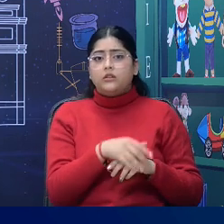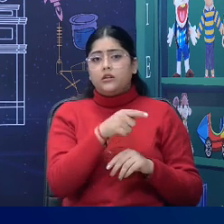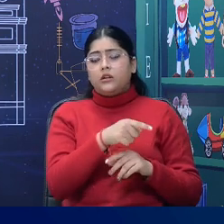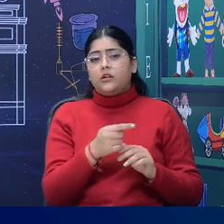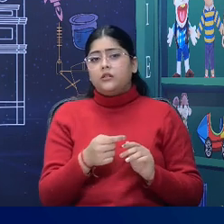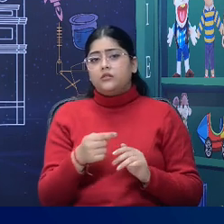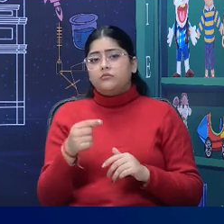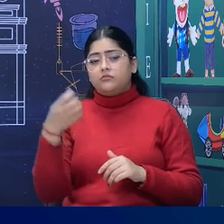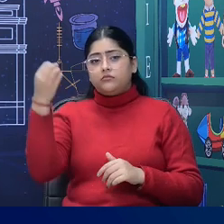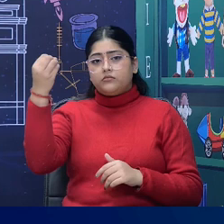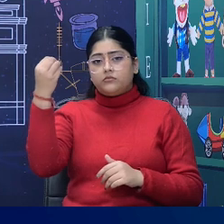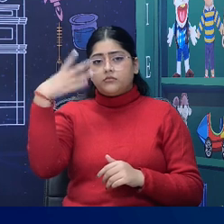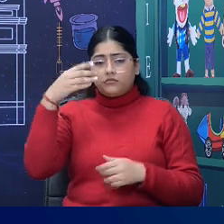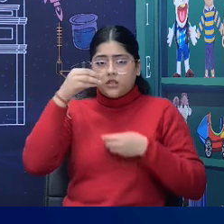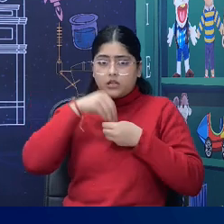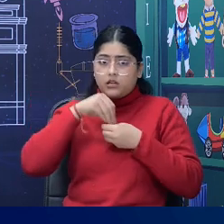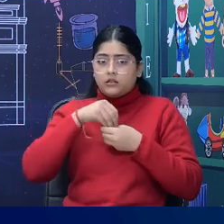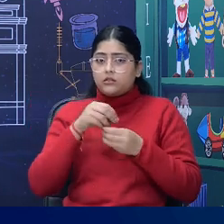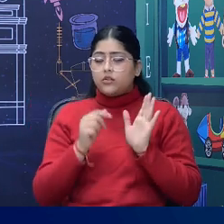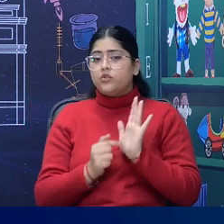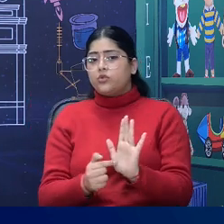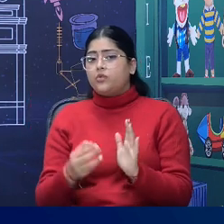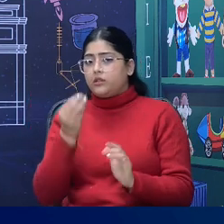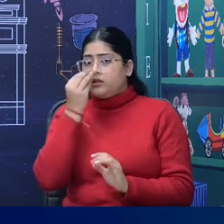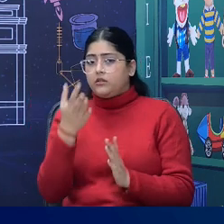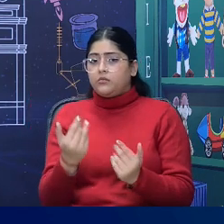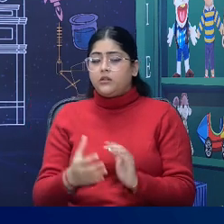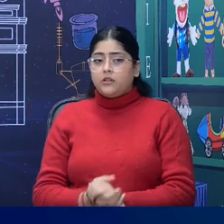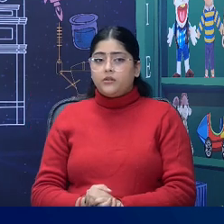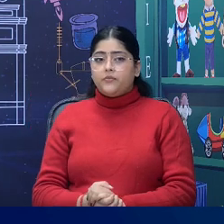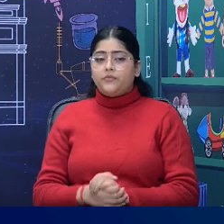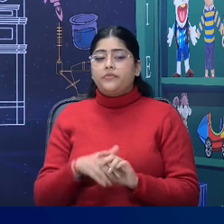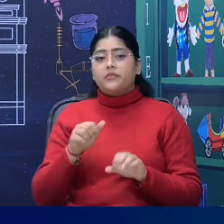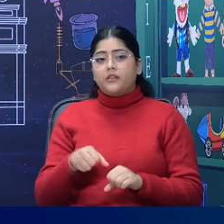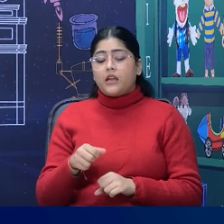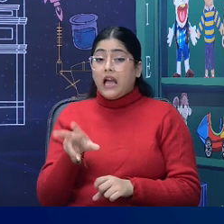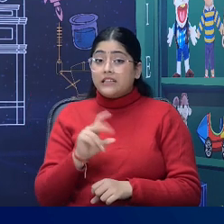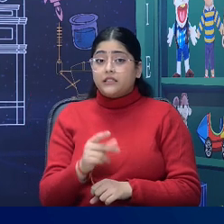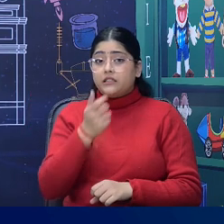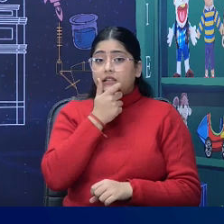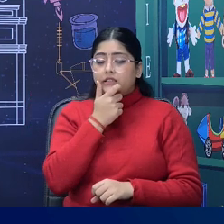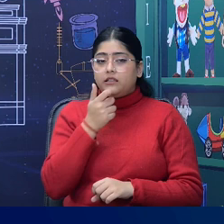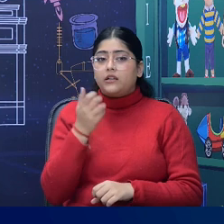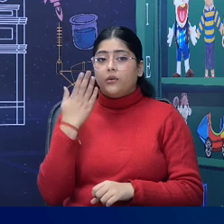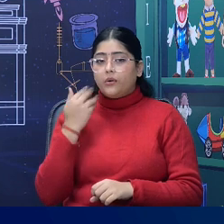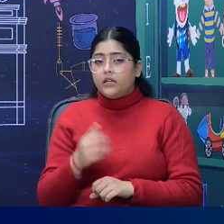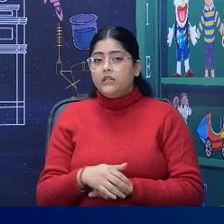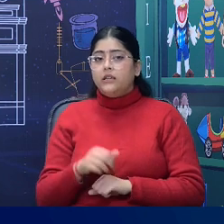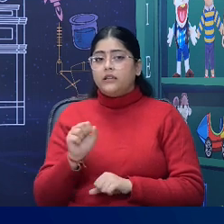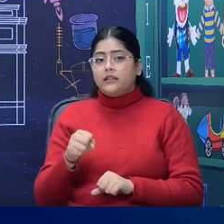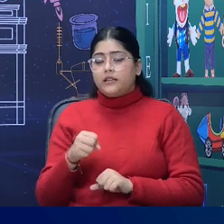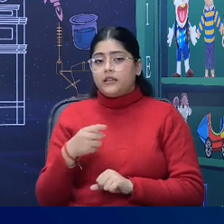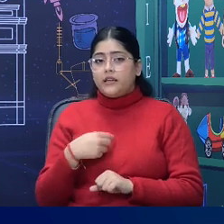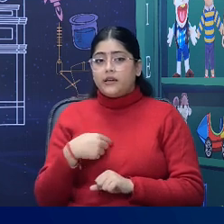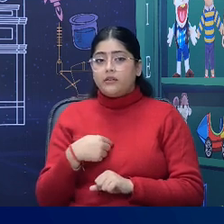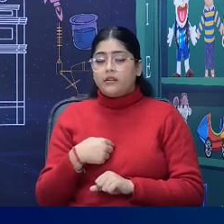क्यों लगता है मैम क्यों हंसा होगा वो खिलखिला करर जी अब उसको लग रहा होगा कि अब यहां जो उसने अपनी लाइन जोड़ी थी कि आप जो है यह